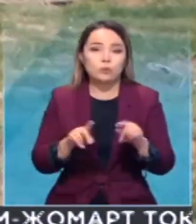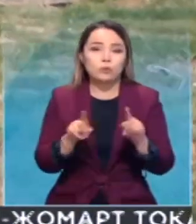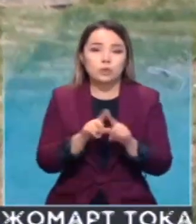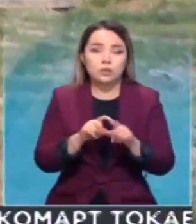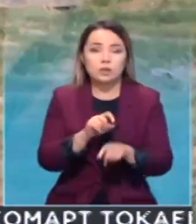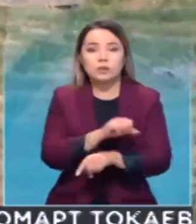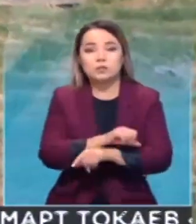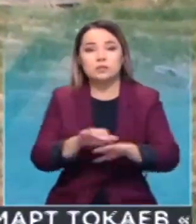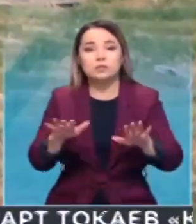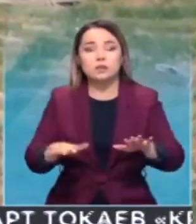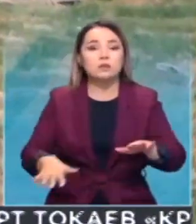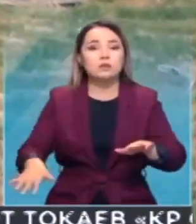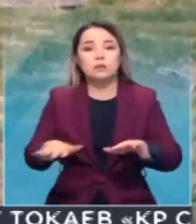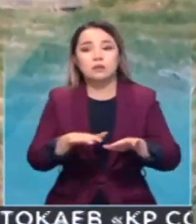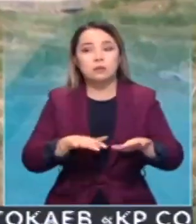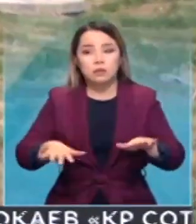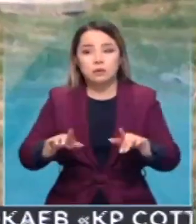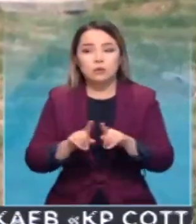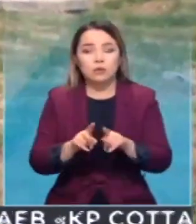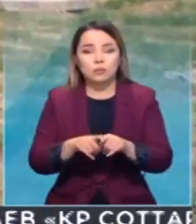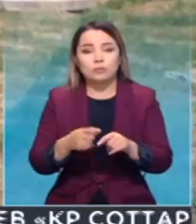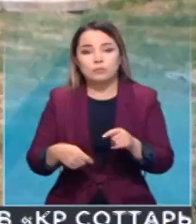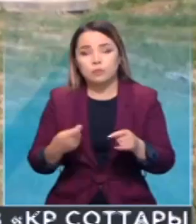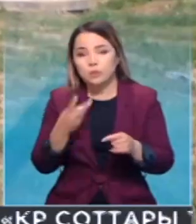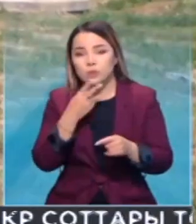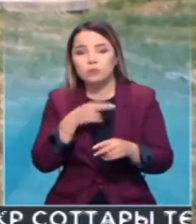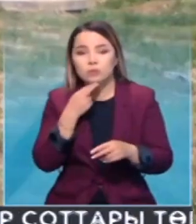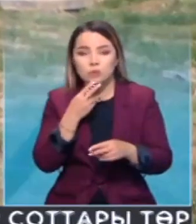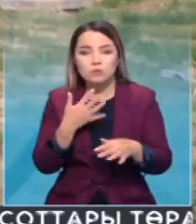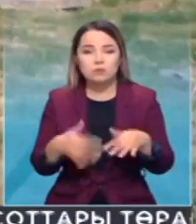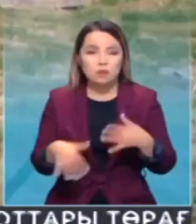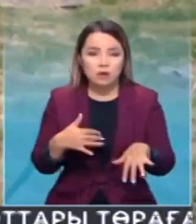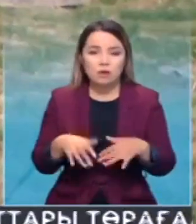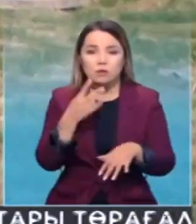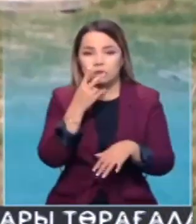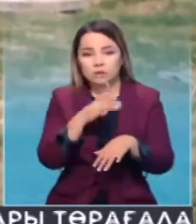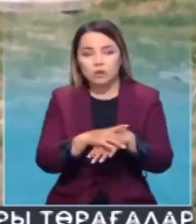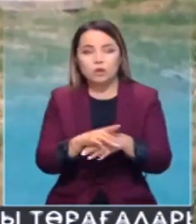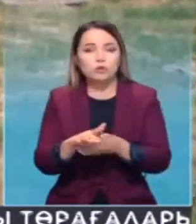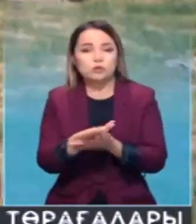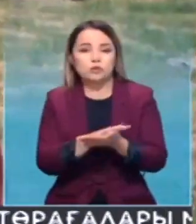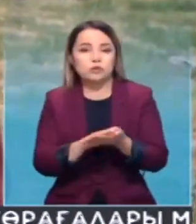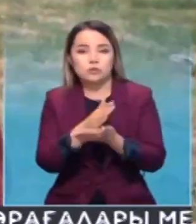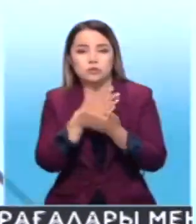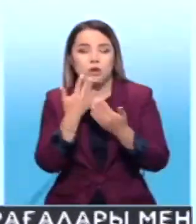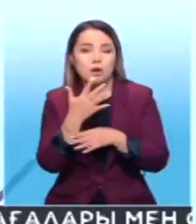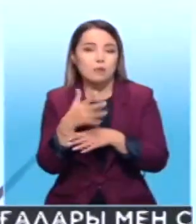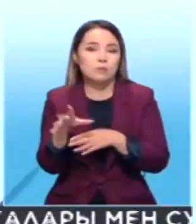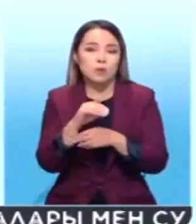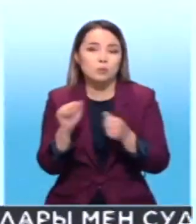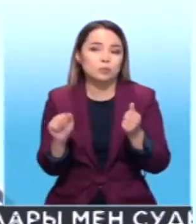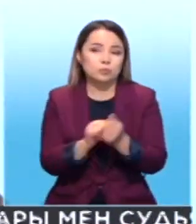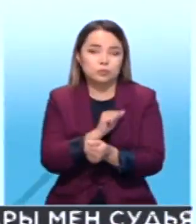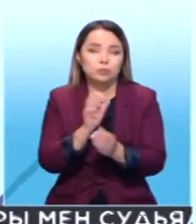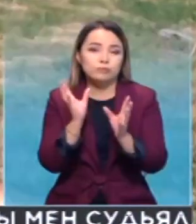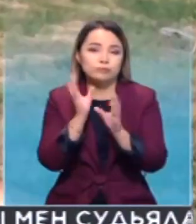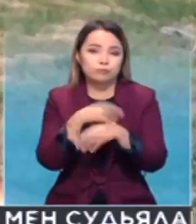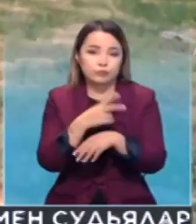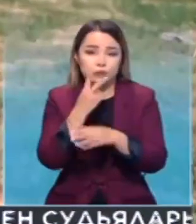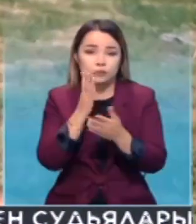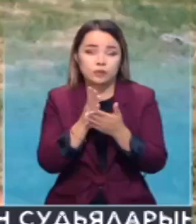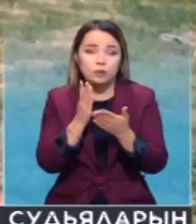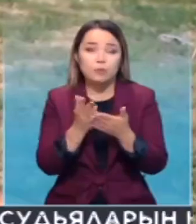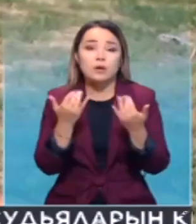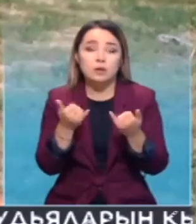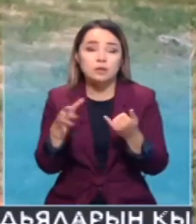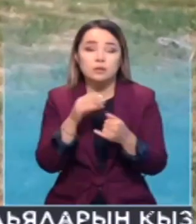сырт жақтарға баяу, өте баяу. Мына талдардың көбісі құрап қалған.